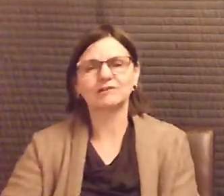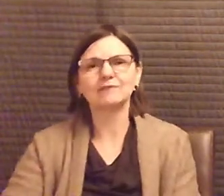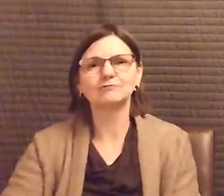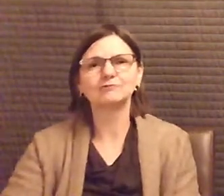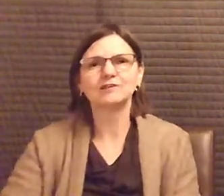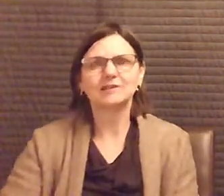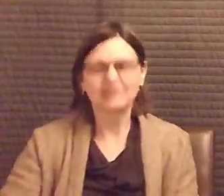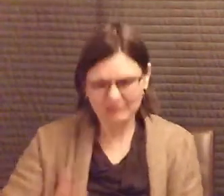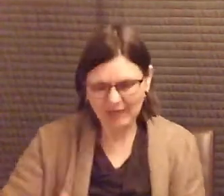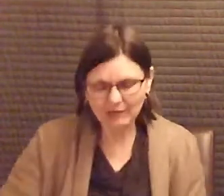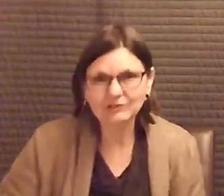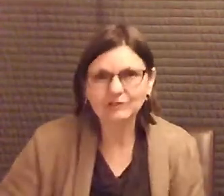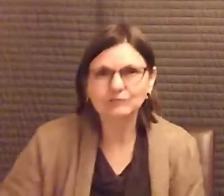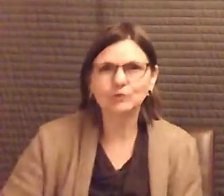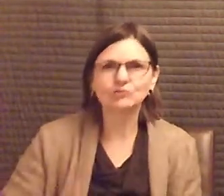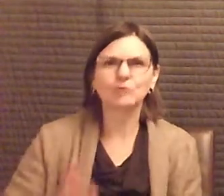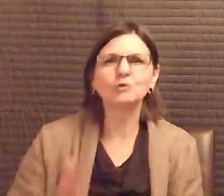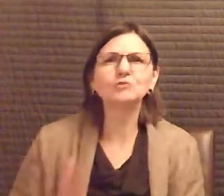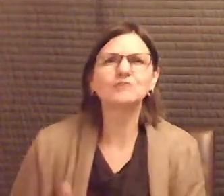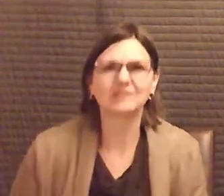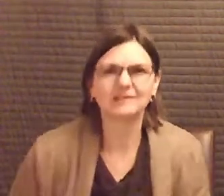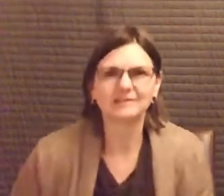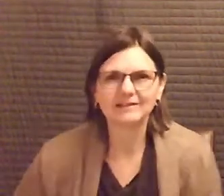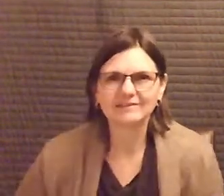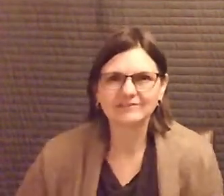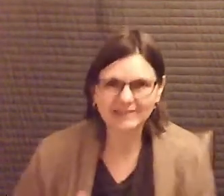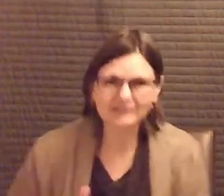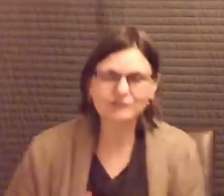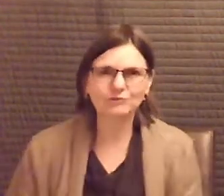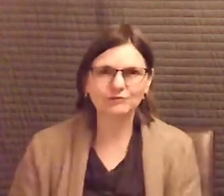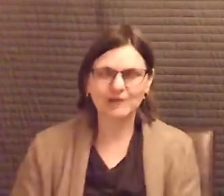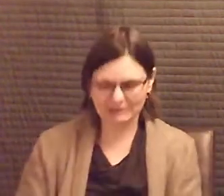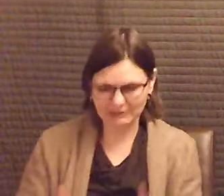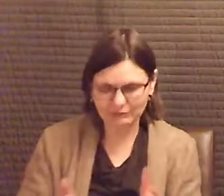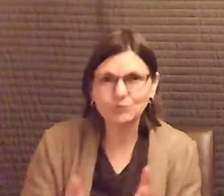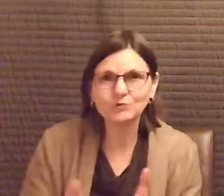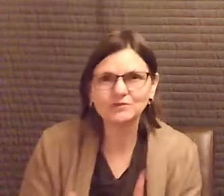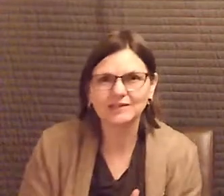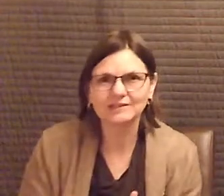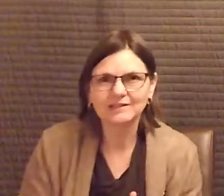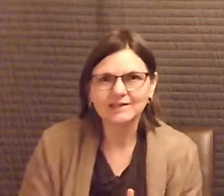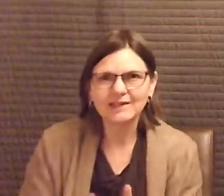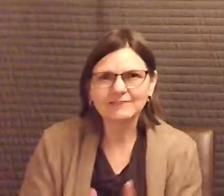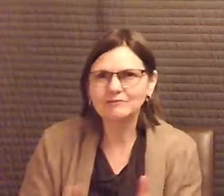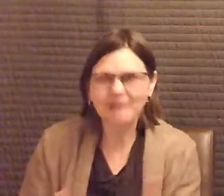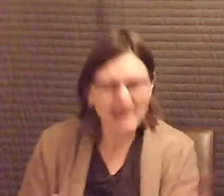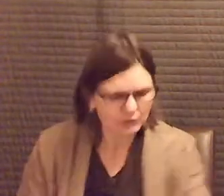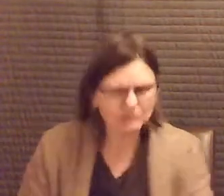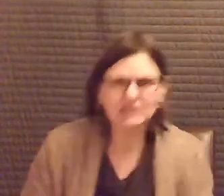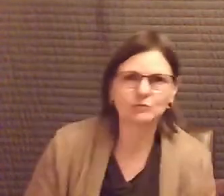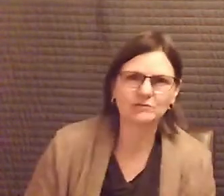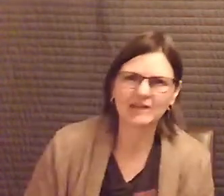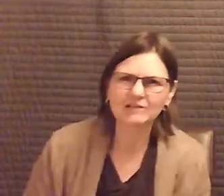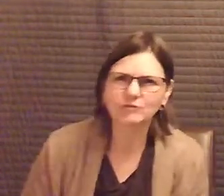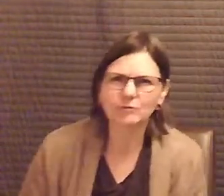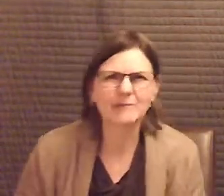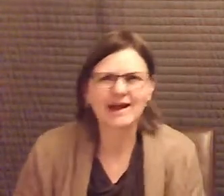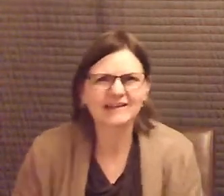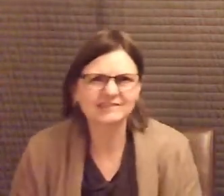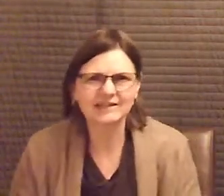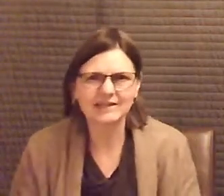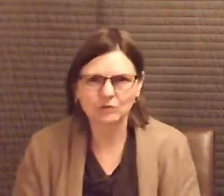weer vanavond duiken in dat woord om u te zien want dat is ons verlangen dat we zien je me vragen we niet om rijkdom